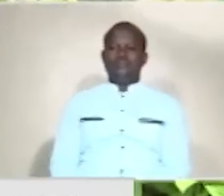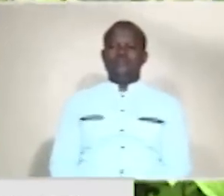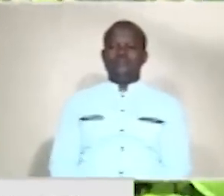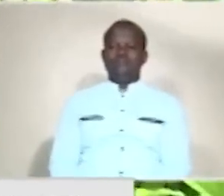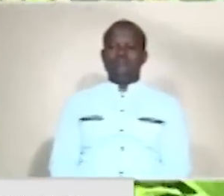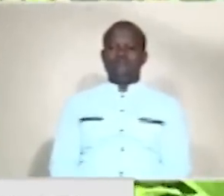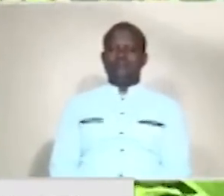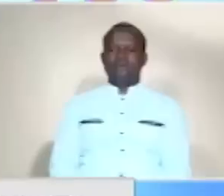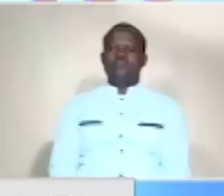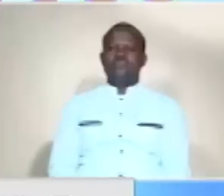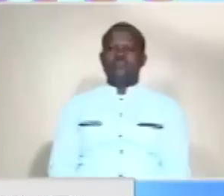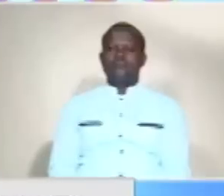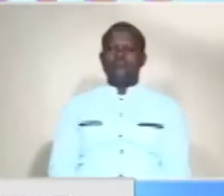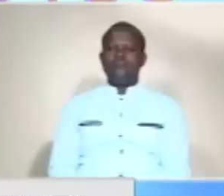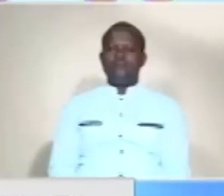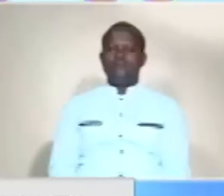ka Kayonza.